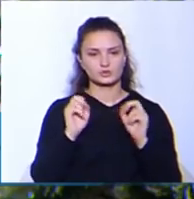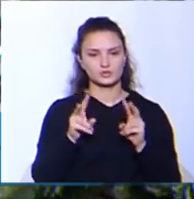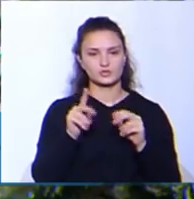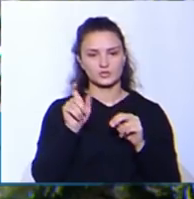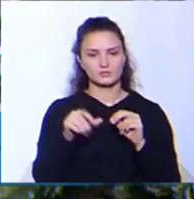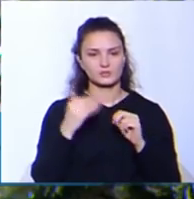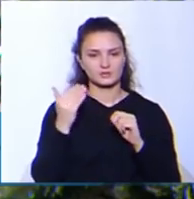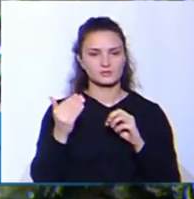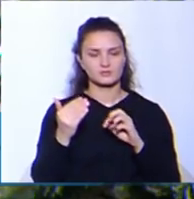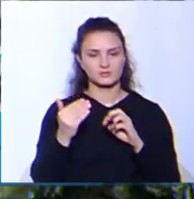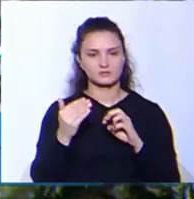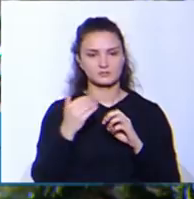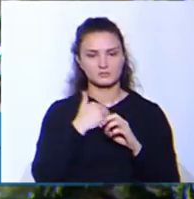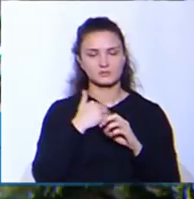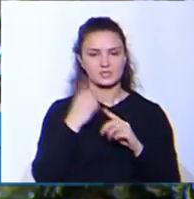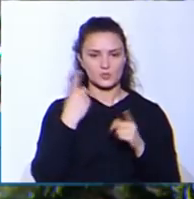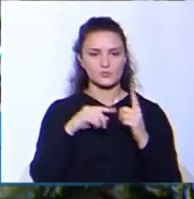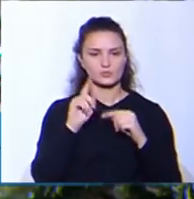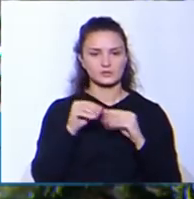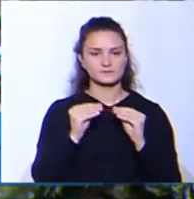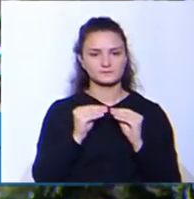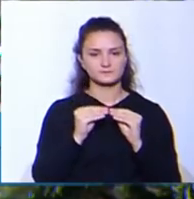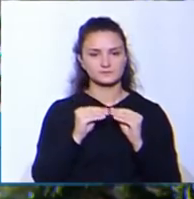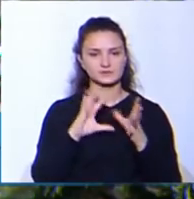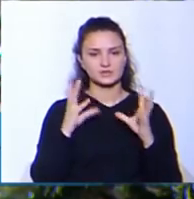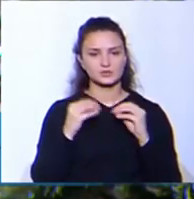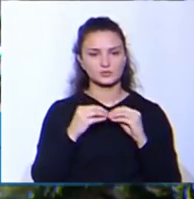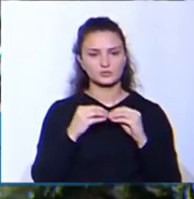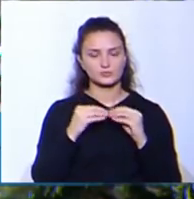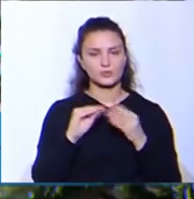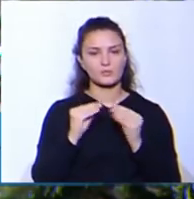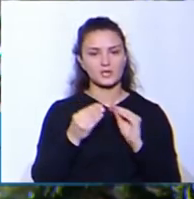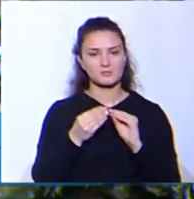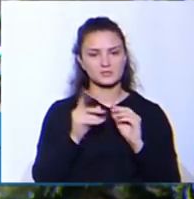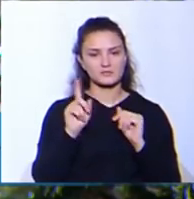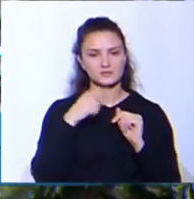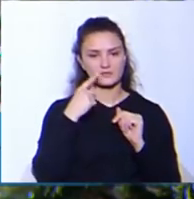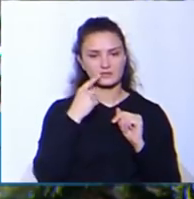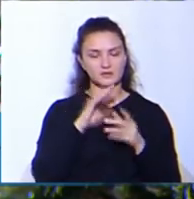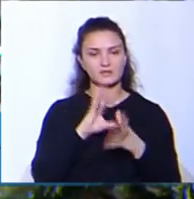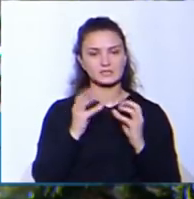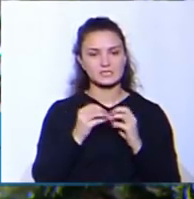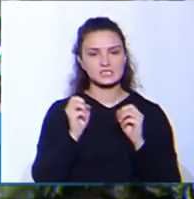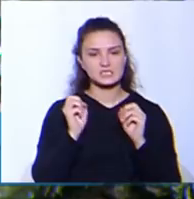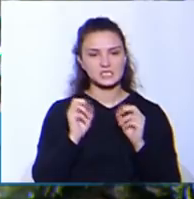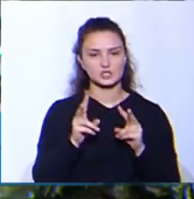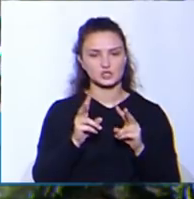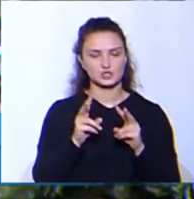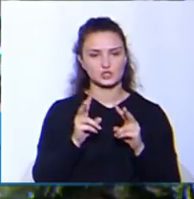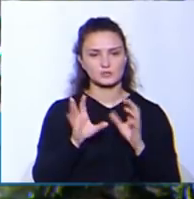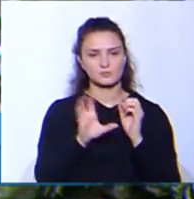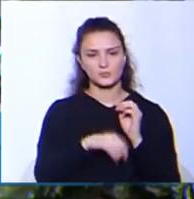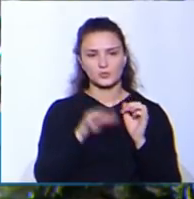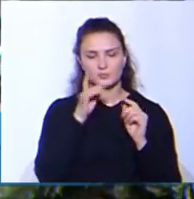ამ ადამიანებისათვის. მე მინდა დავუბრუნდეთ ზოგად პრობლემას და ვთქვათ, ყველაზე საშიში